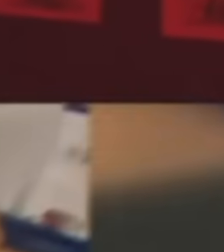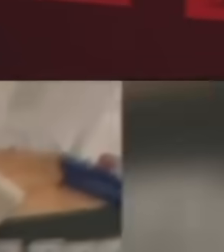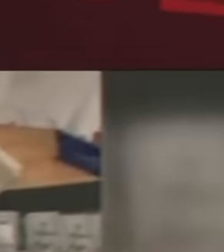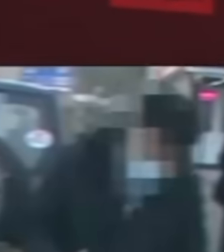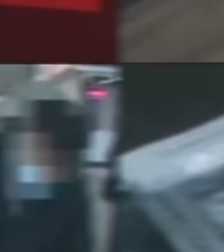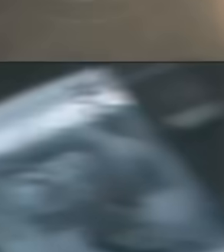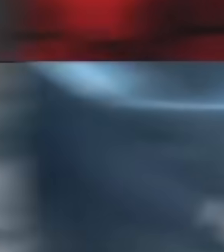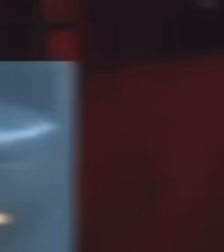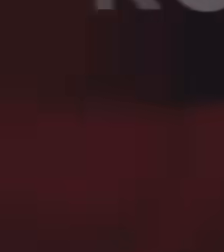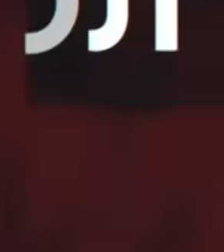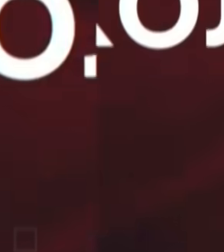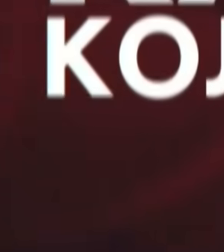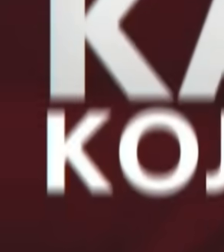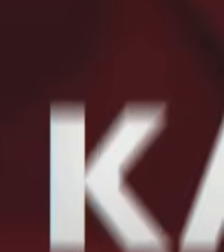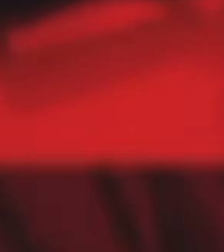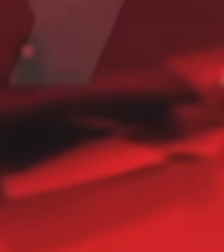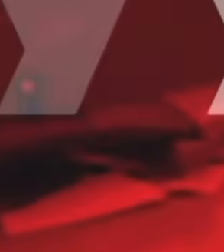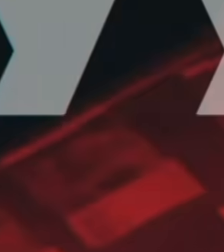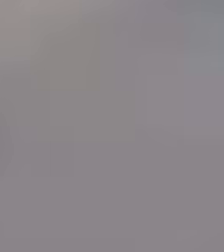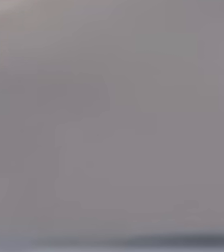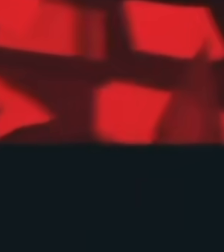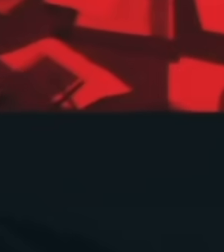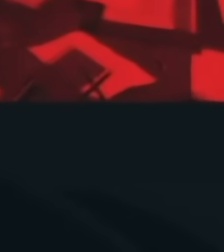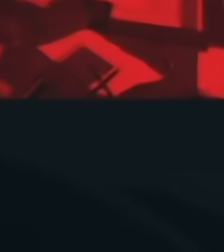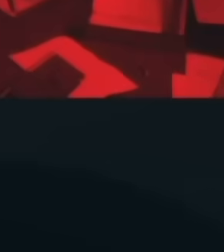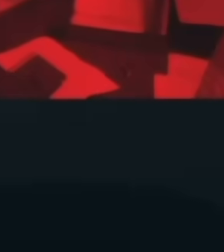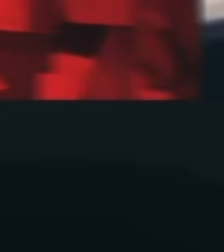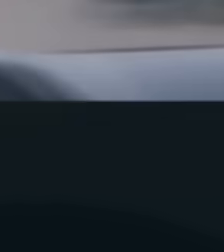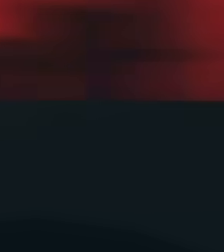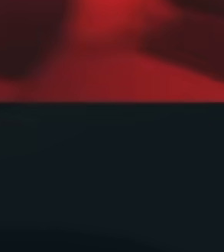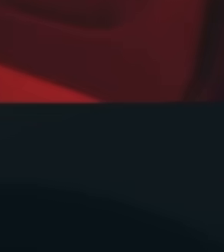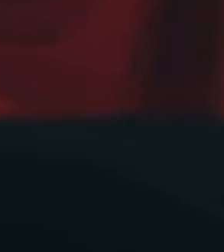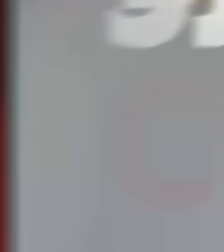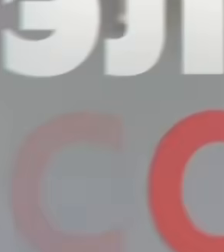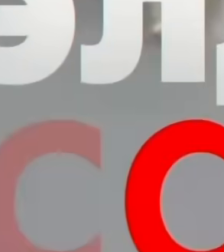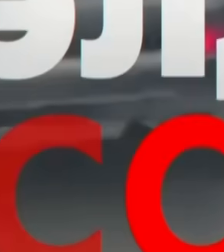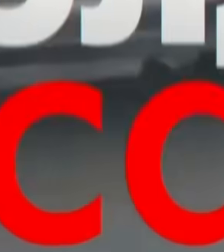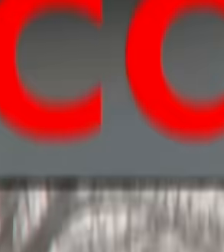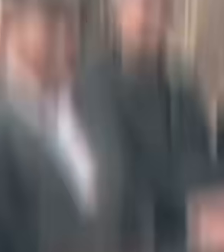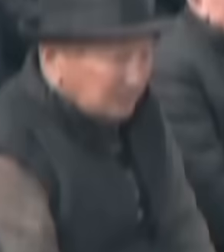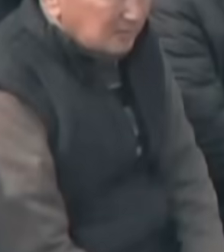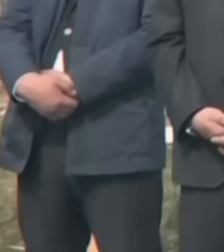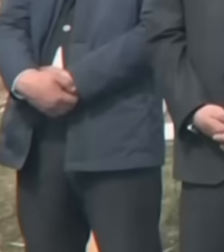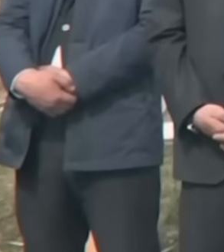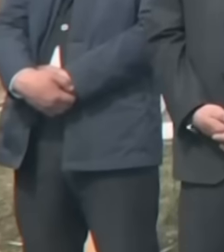Эки баштуу ачыктарга айланган бул коррупциянын бир башын кессек, кайра экинчи баш өсүп, эле токтобой келет.